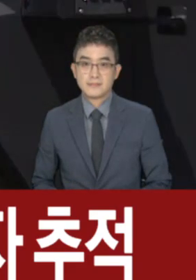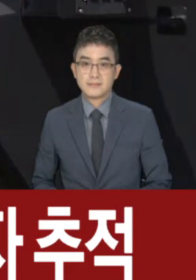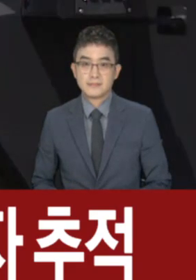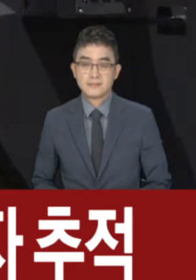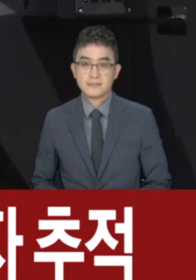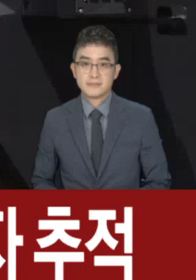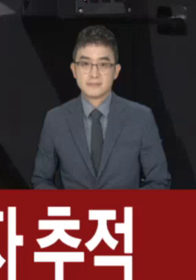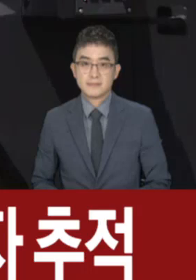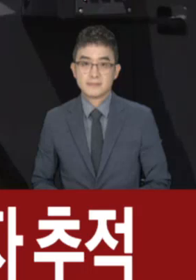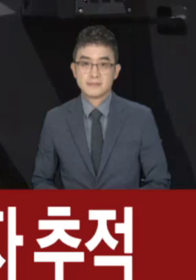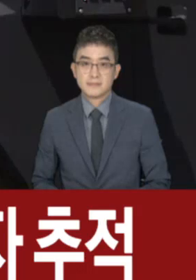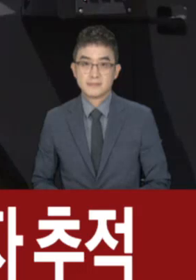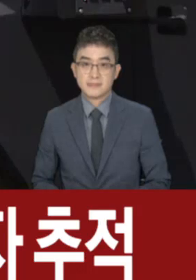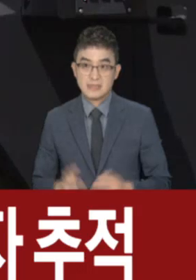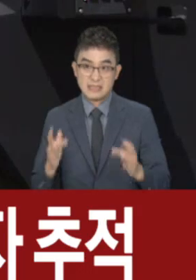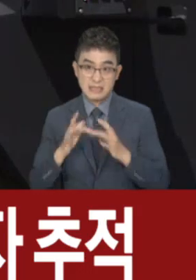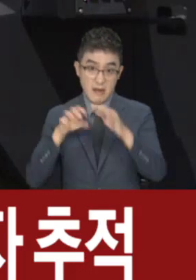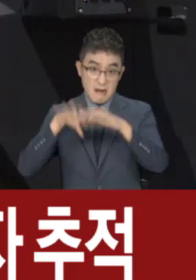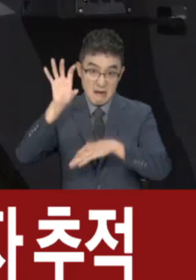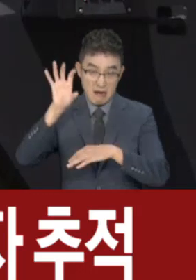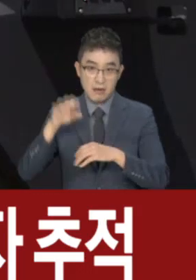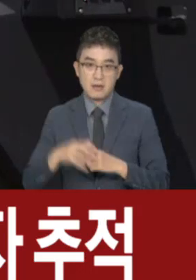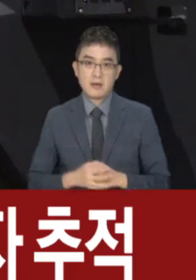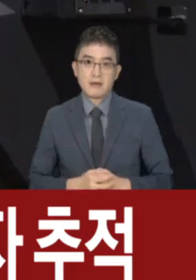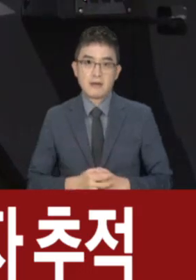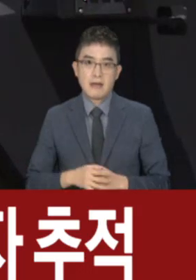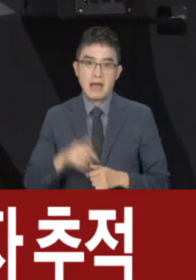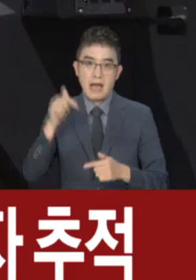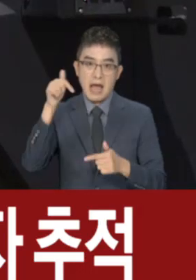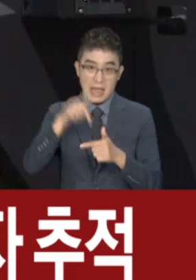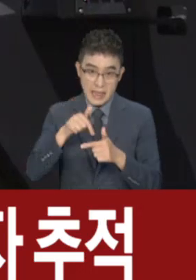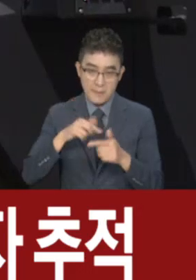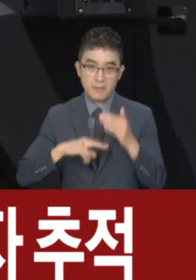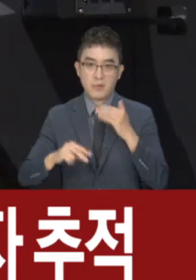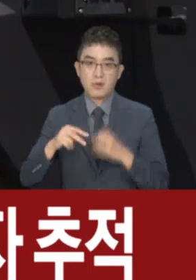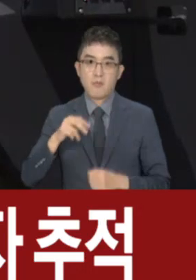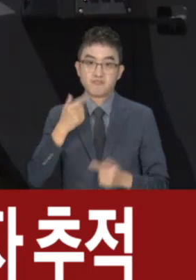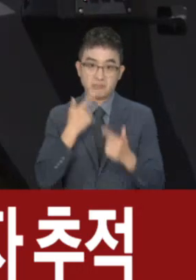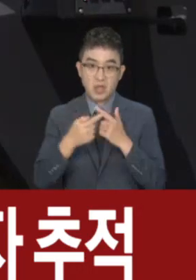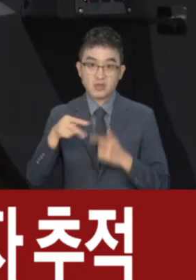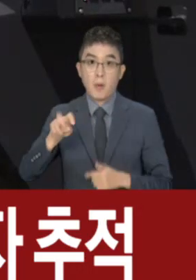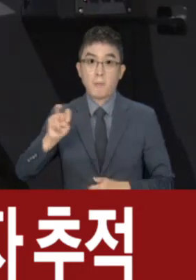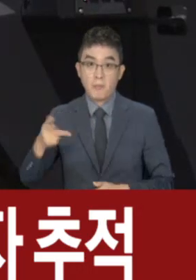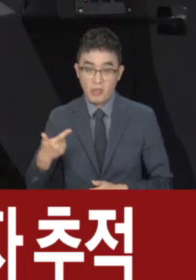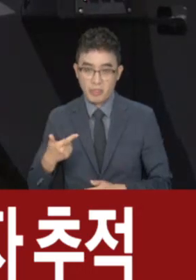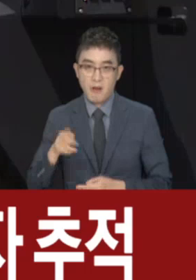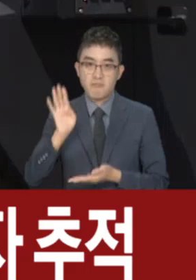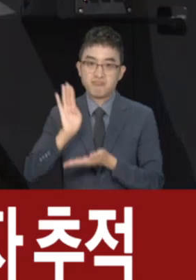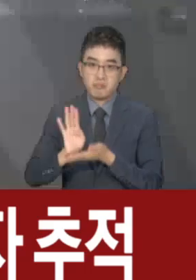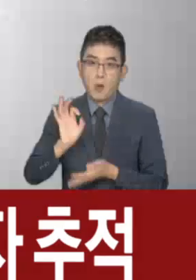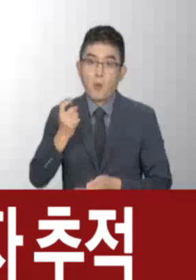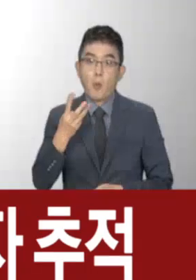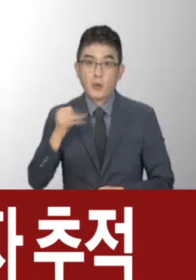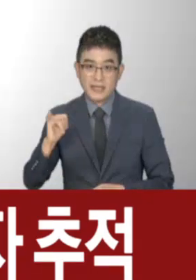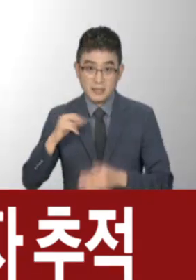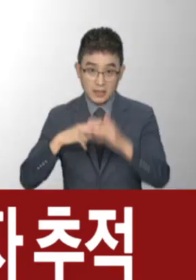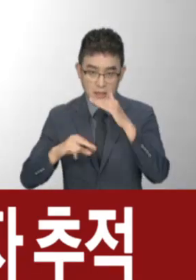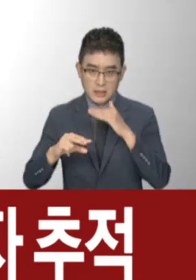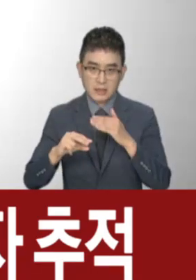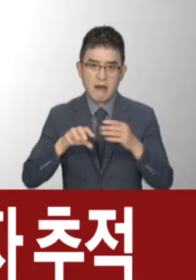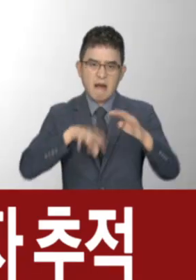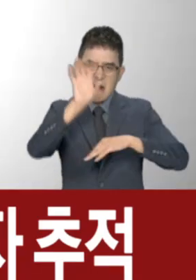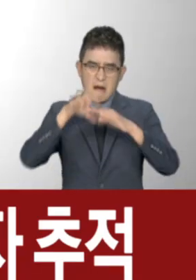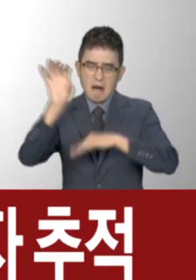네, 그렇습니다. 온라인에는 이곳 강남역을 포함해 부산 서면역과 성남 오리역 등을 지목한 살인 예고글 수십 건이 올라와